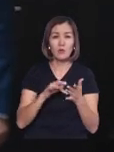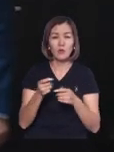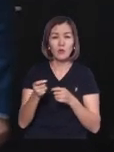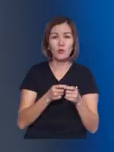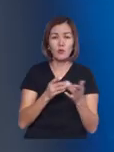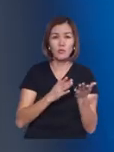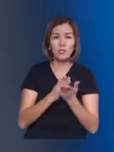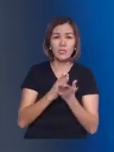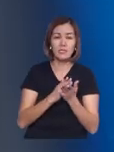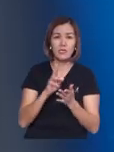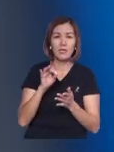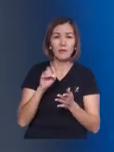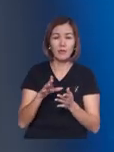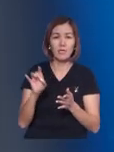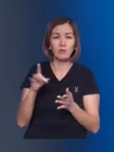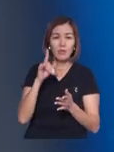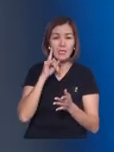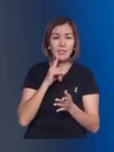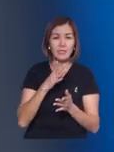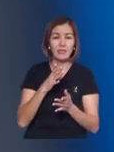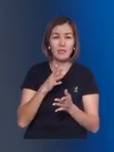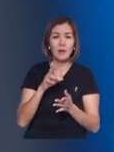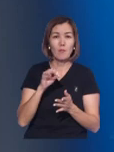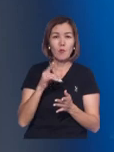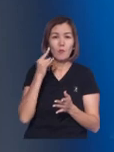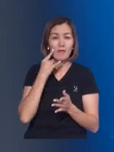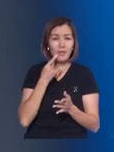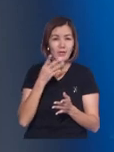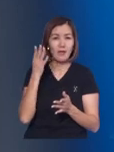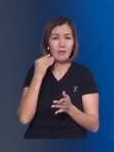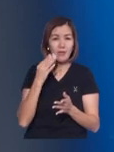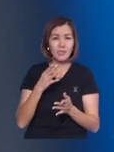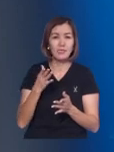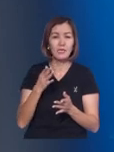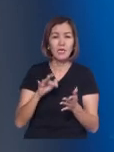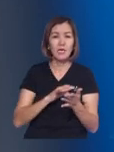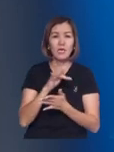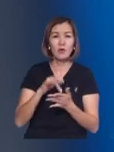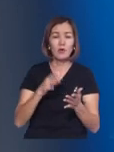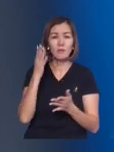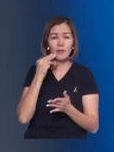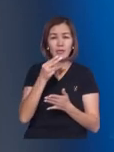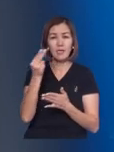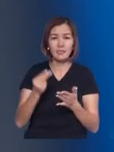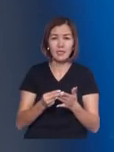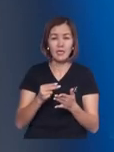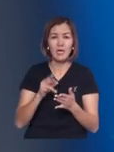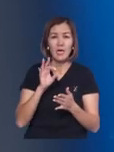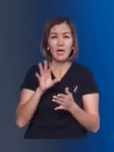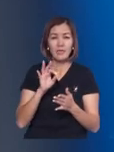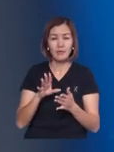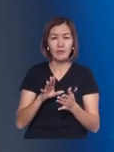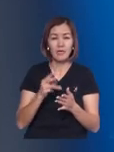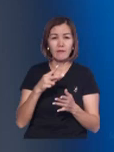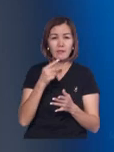руководящие должности в департаментах КНБ Республики Казахстан по Павлодарской, Алматинской областях, городам Алматы, Астана. С